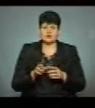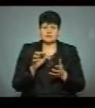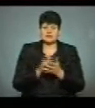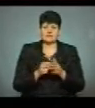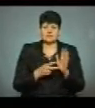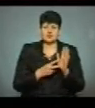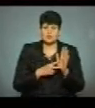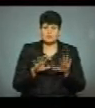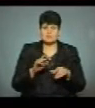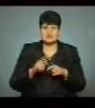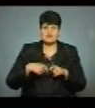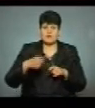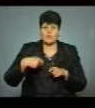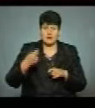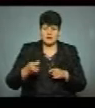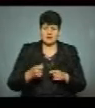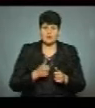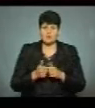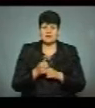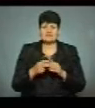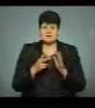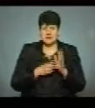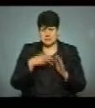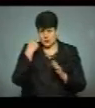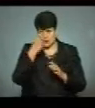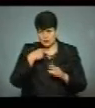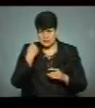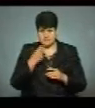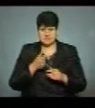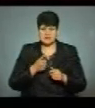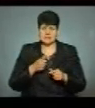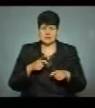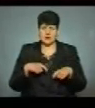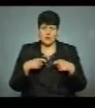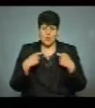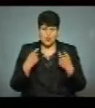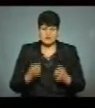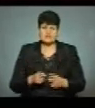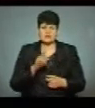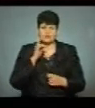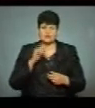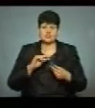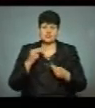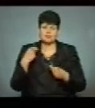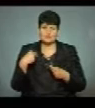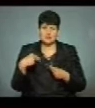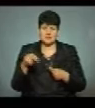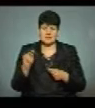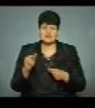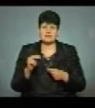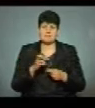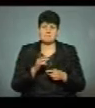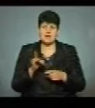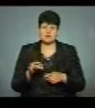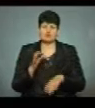в естафетно-командній гонці та 17-те в особистій гонці переслідуванні на юніорському чемпіонаті світу з біатлону в